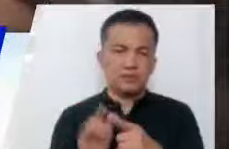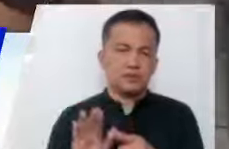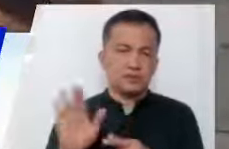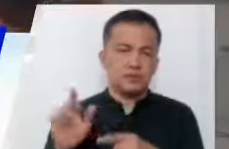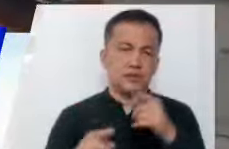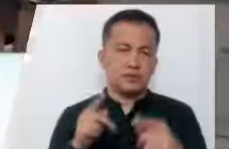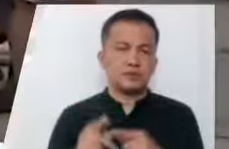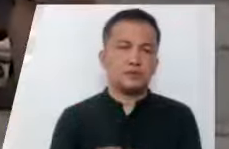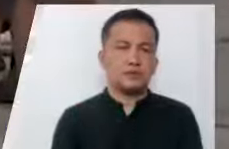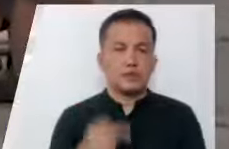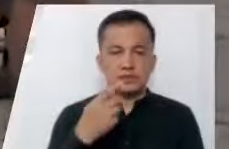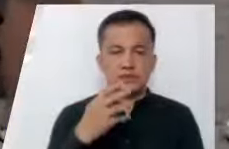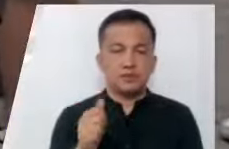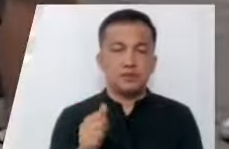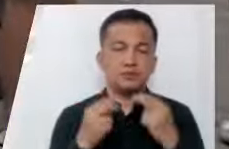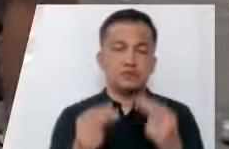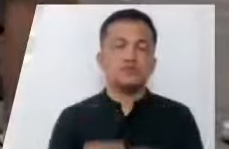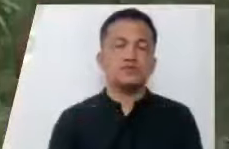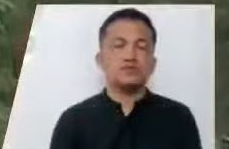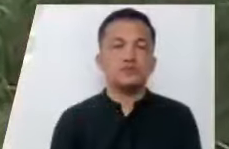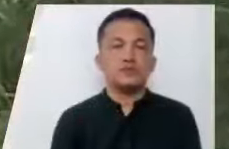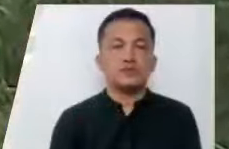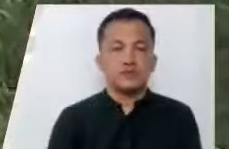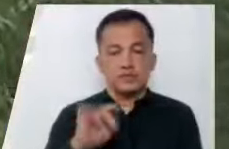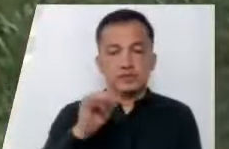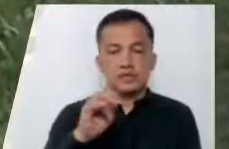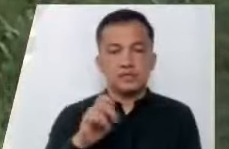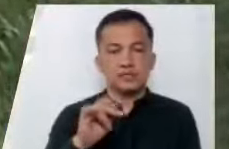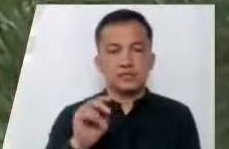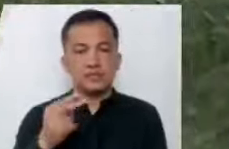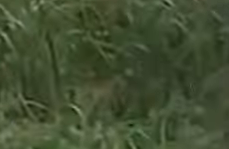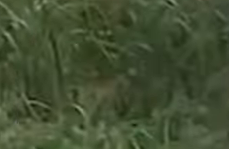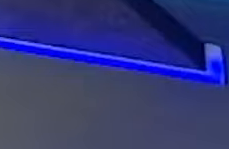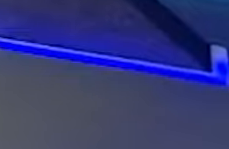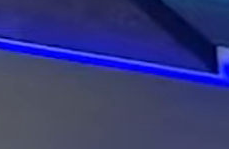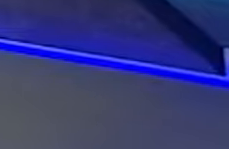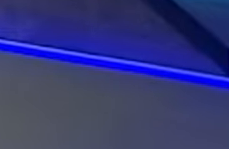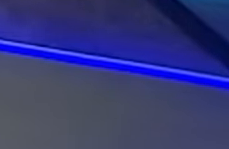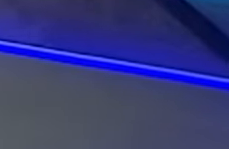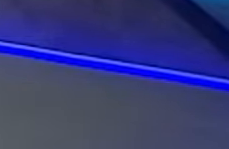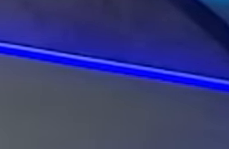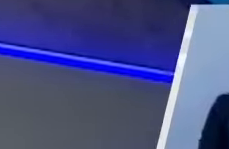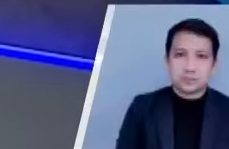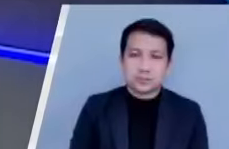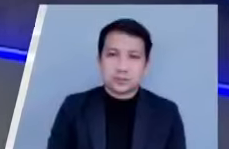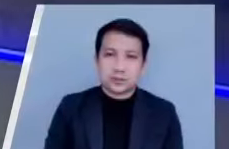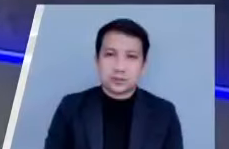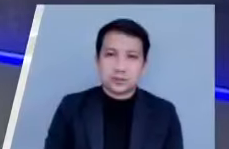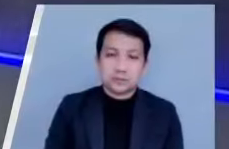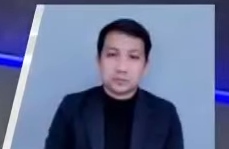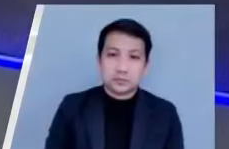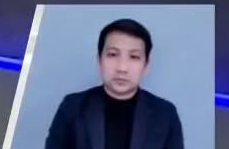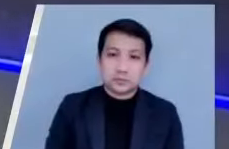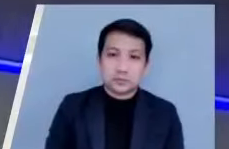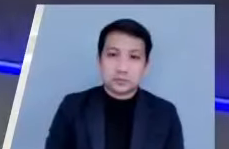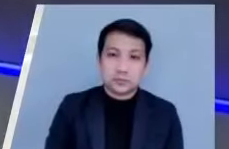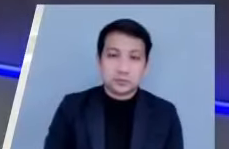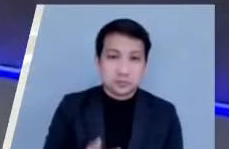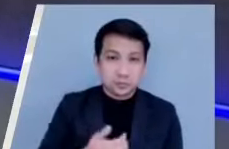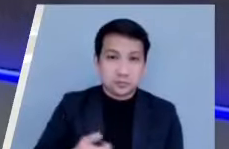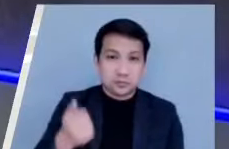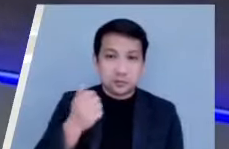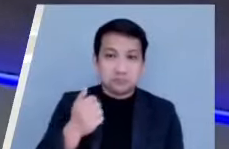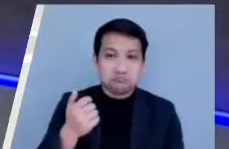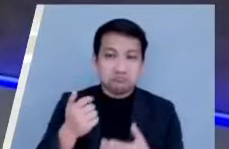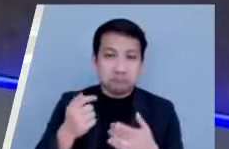Para sa GMA Integrated News, Darlene Kai Nakatutok, 24 Oras. Ika nga nila, may mga sugat na matagal